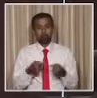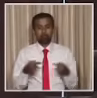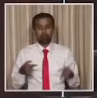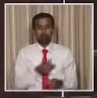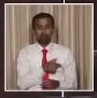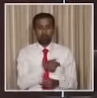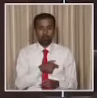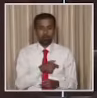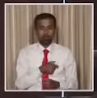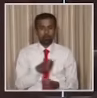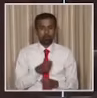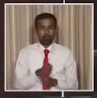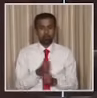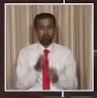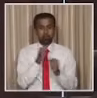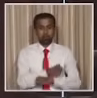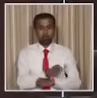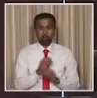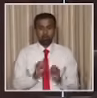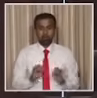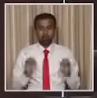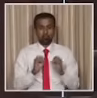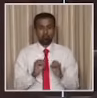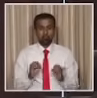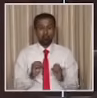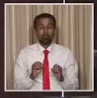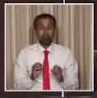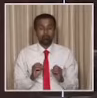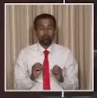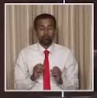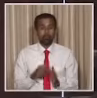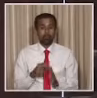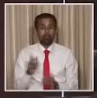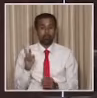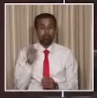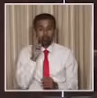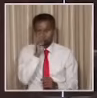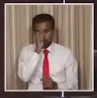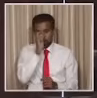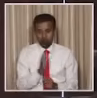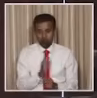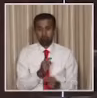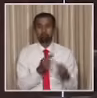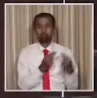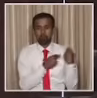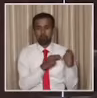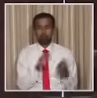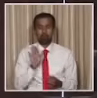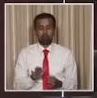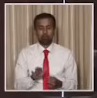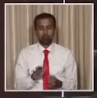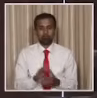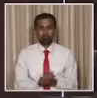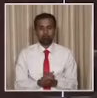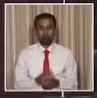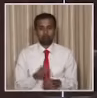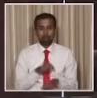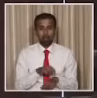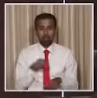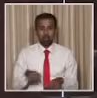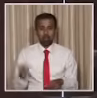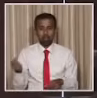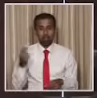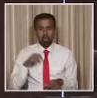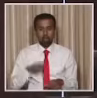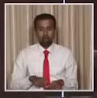naik korre, abis itu andu perlan katitu nukar, katitu kiri manusia, merane lirik masing matmat tebar wakakian doa, insa adaya villa, ada mer rasta, ada